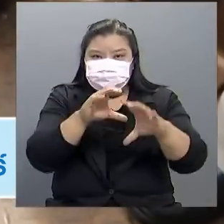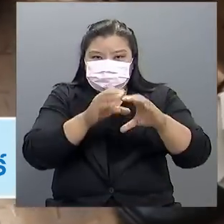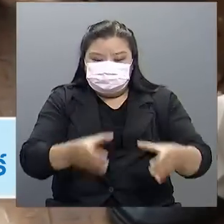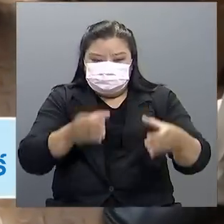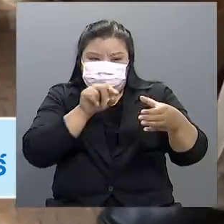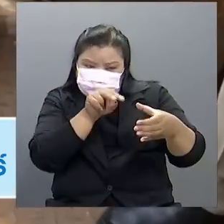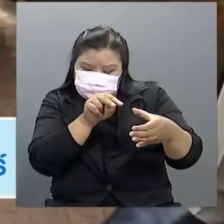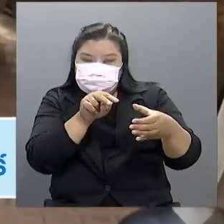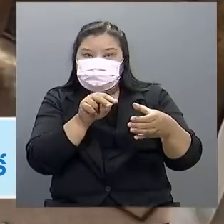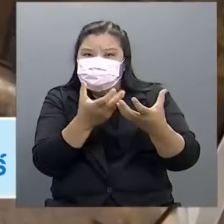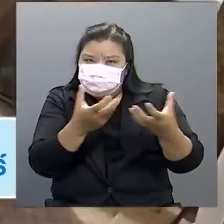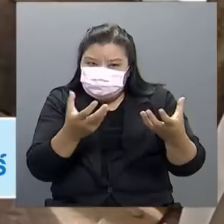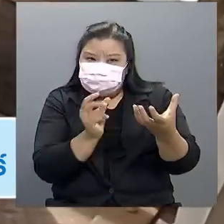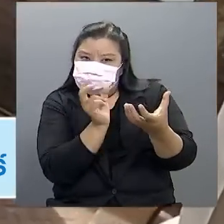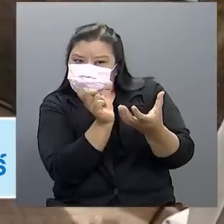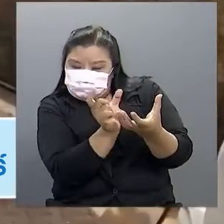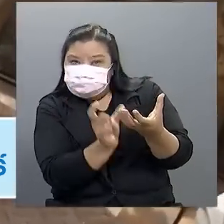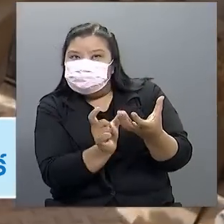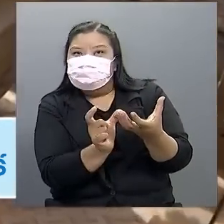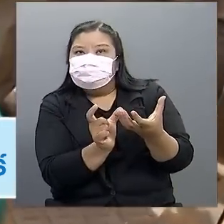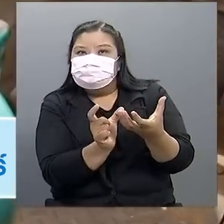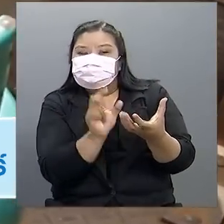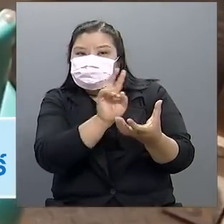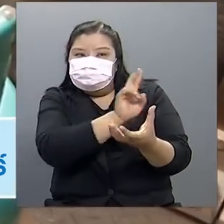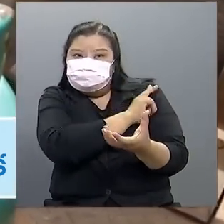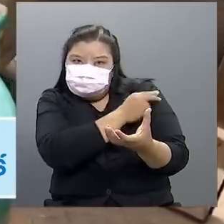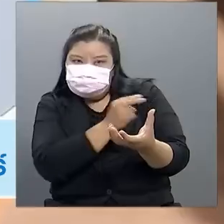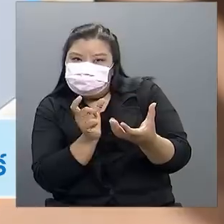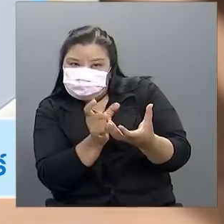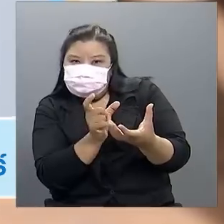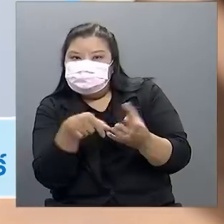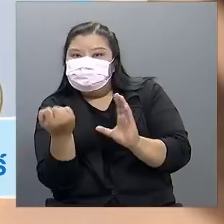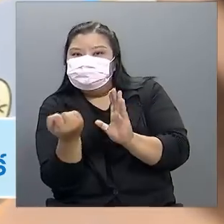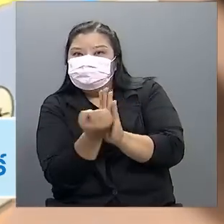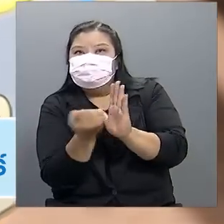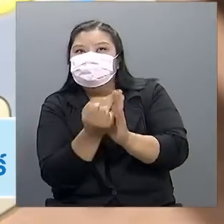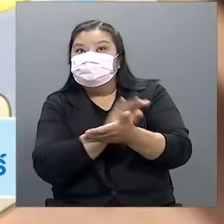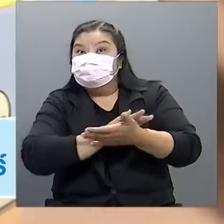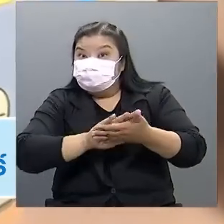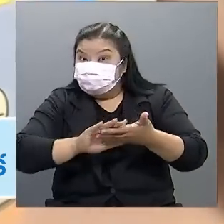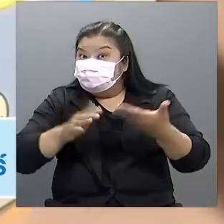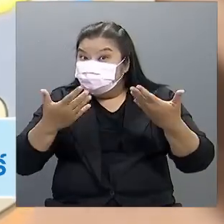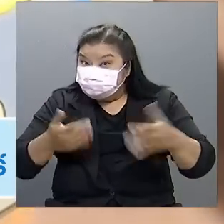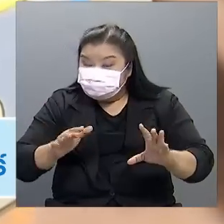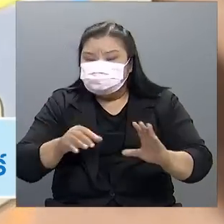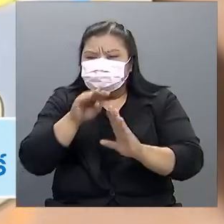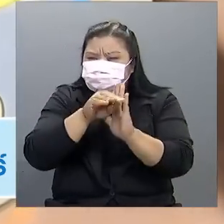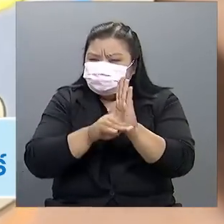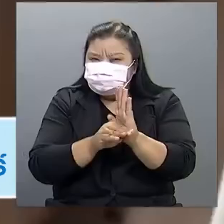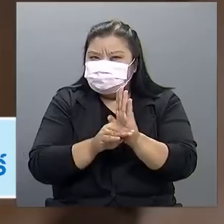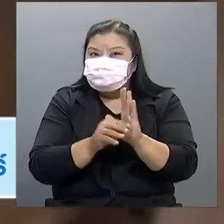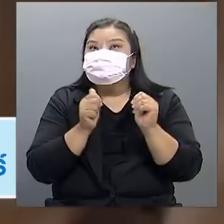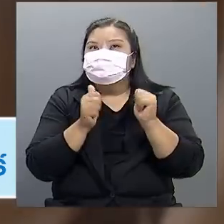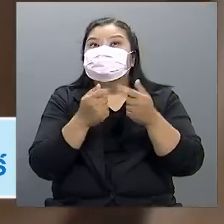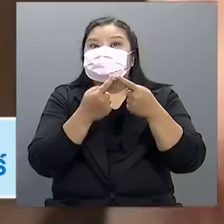บหอมการแสดงเครื่หมายประจำตัทอุปกรณ์ปิดพนึกลิ้หรอวาซิวถูกต้องครบท่วนแต่แต